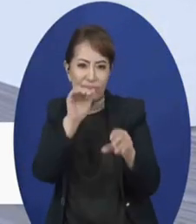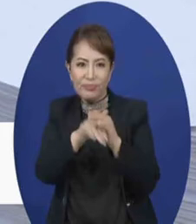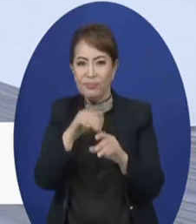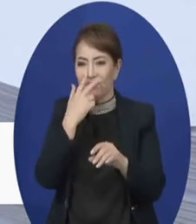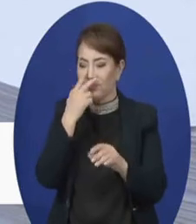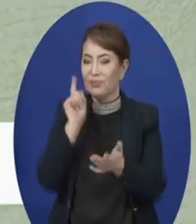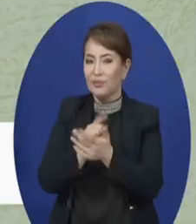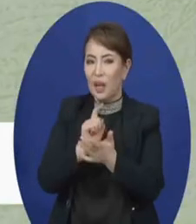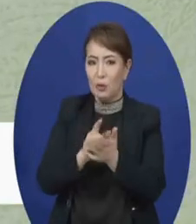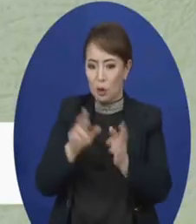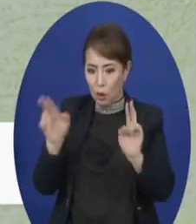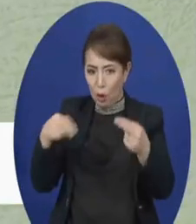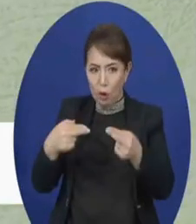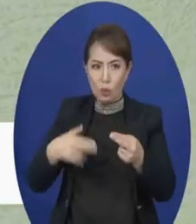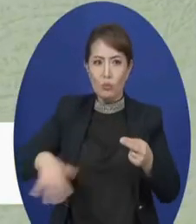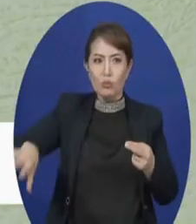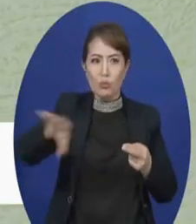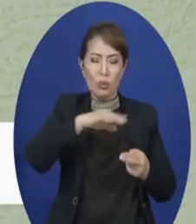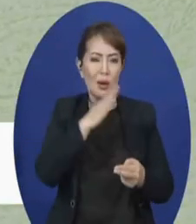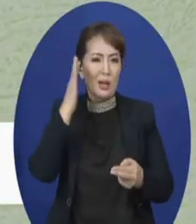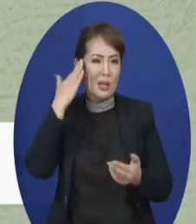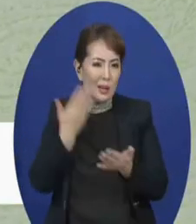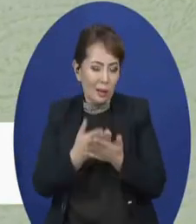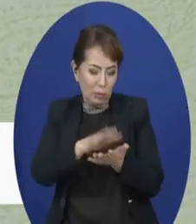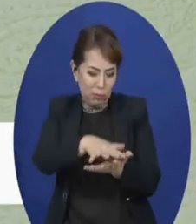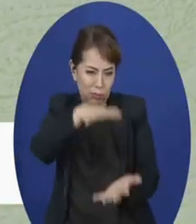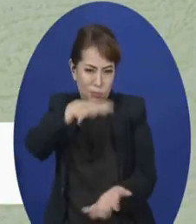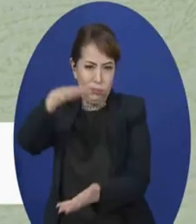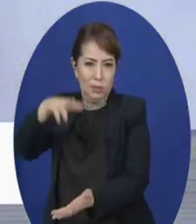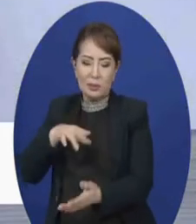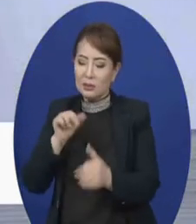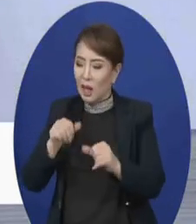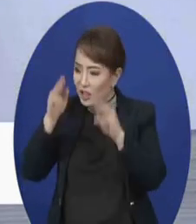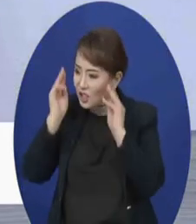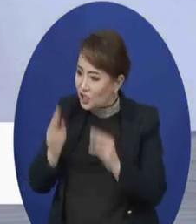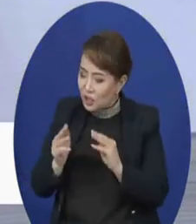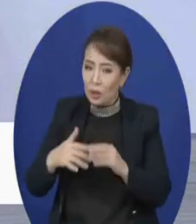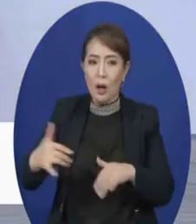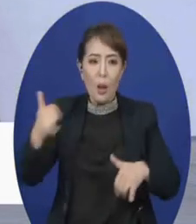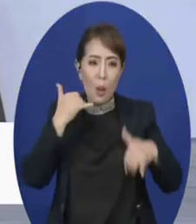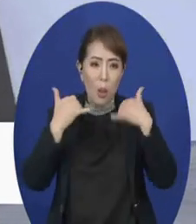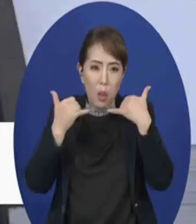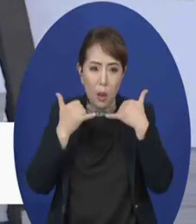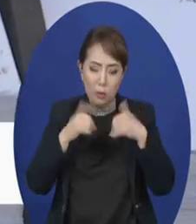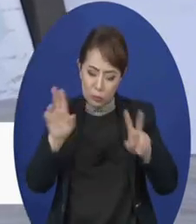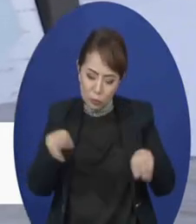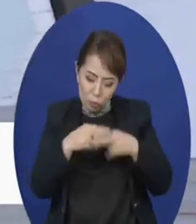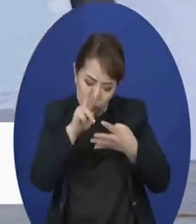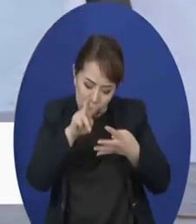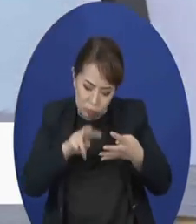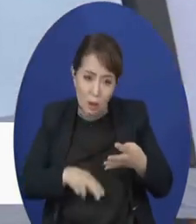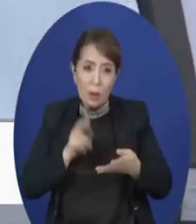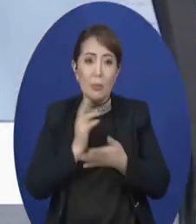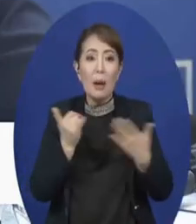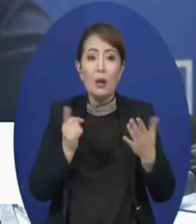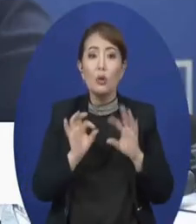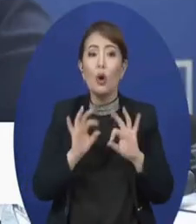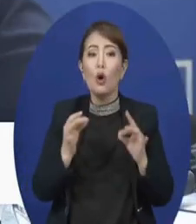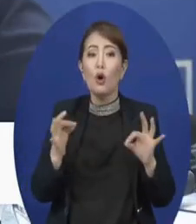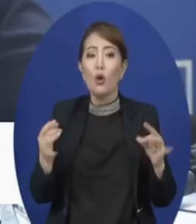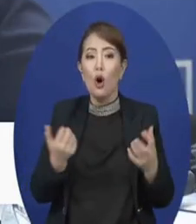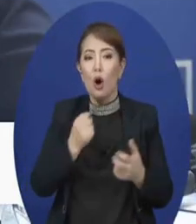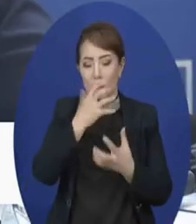хэрэгтэй. Энэ өрөөнд өрөөстө байгаа иргэдийн санал гомдлыг хэрхэн шийдвэрлэж байна? Утасны дуудлага бүрт дүн шинжилгээ хийж байна уу гэд олон